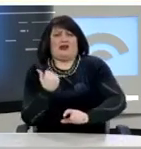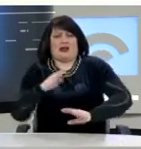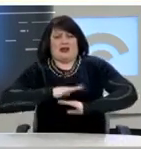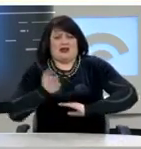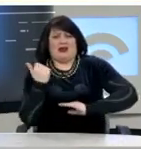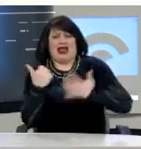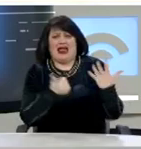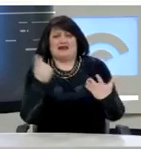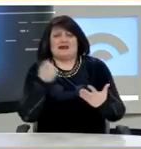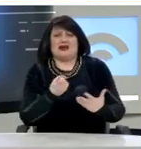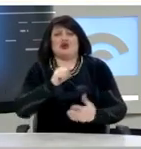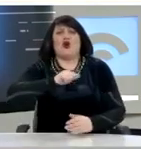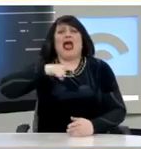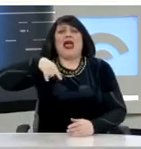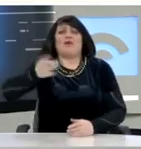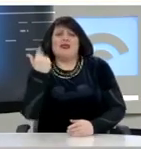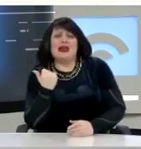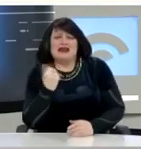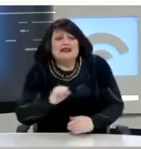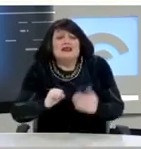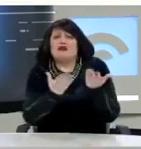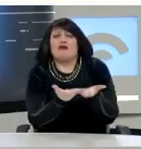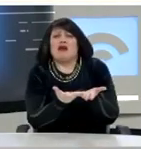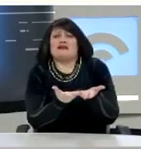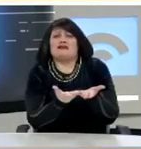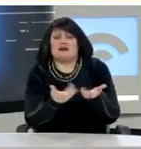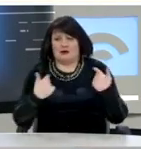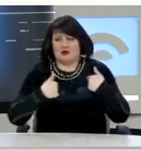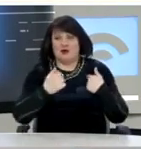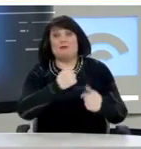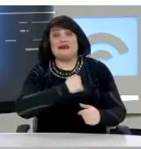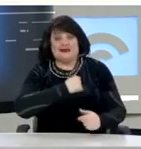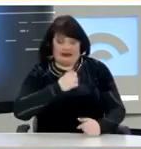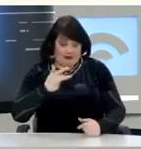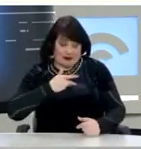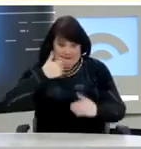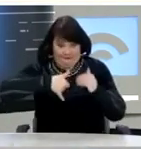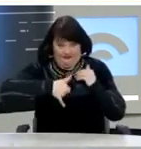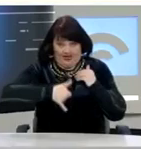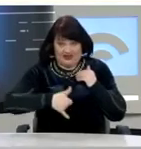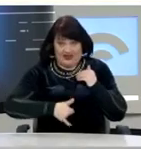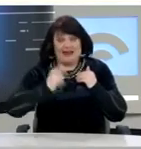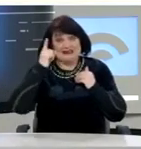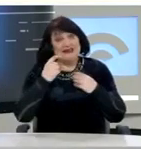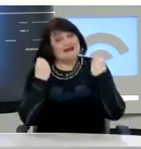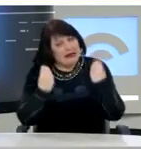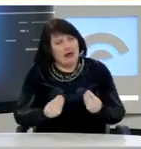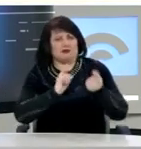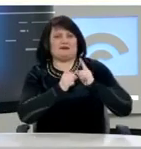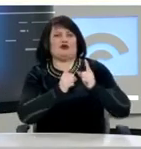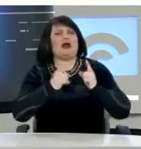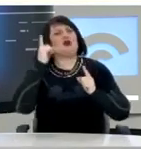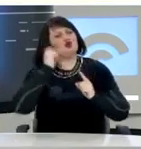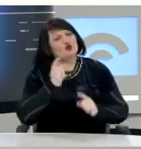το 6% του δικού μας ΑΕΠ ή όχι. Εγώ πιστεύω ότι στο βάθος της ψυχής σας ξέρετε ότι η συμφωνία είναι καλή.